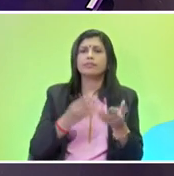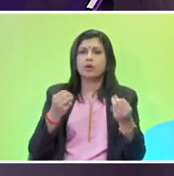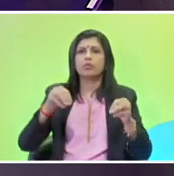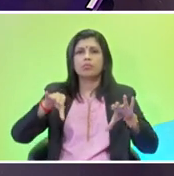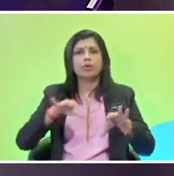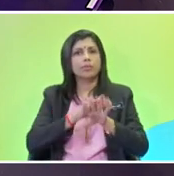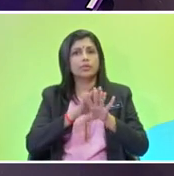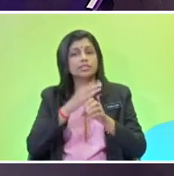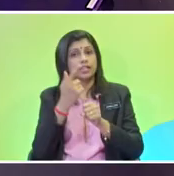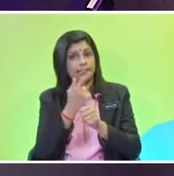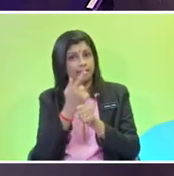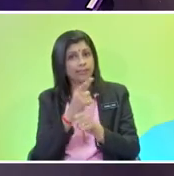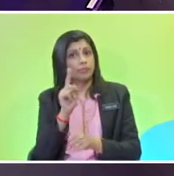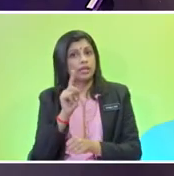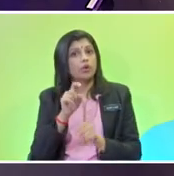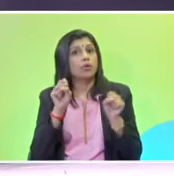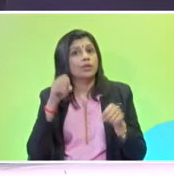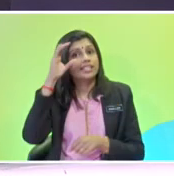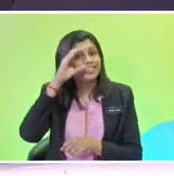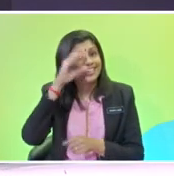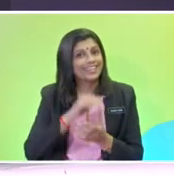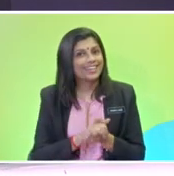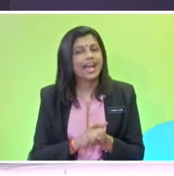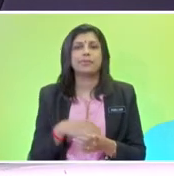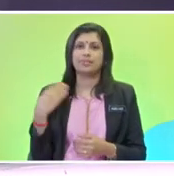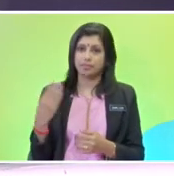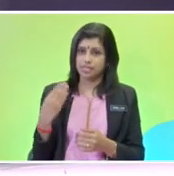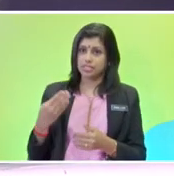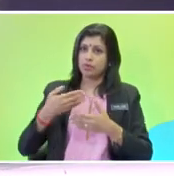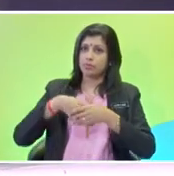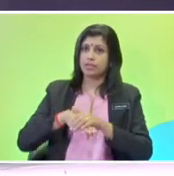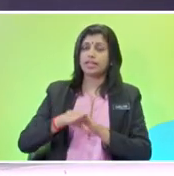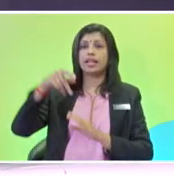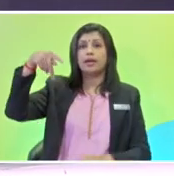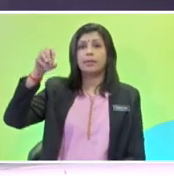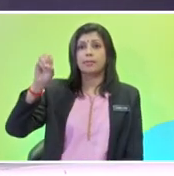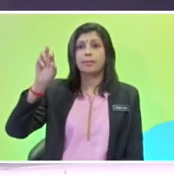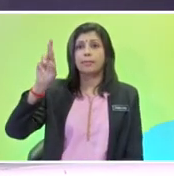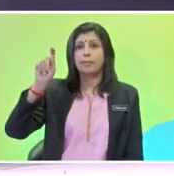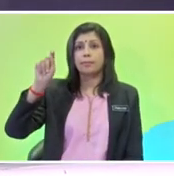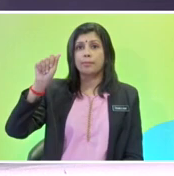manakah mereka boleh mengakses? Okey, seperti biasa, kita boleh akses semua bahan-bahan ini